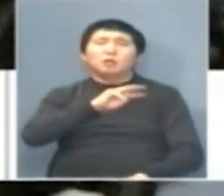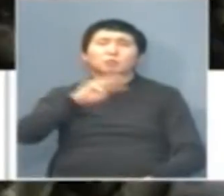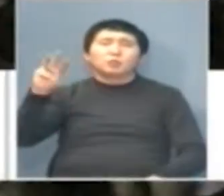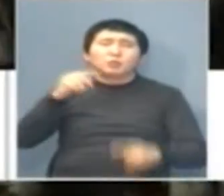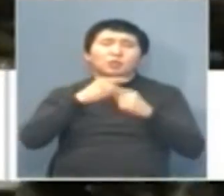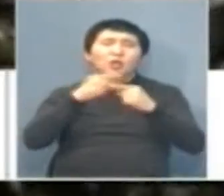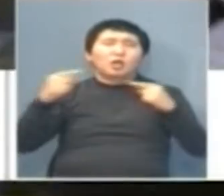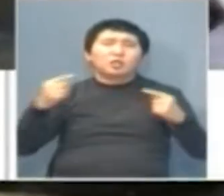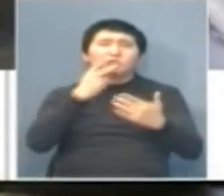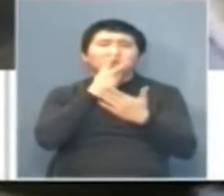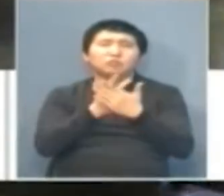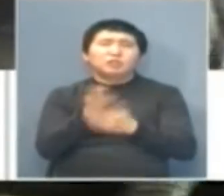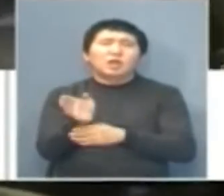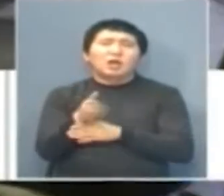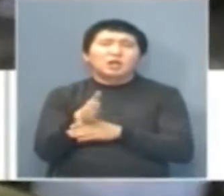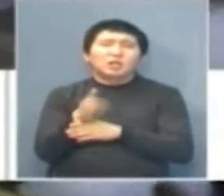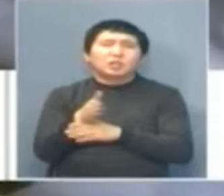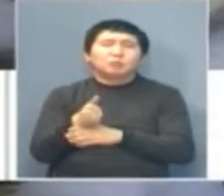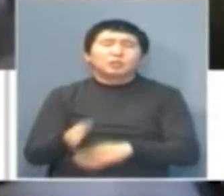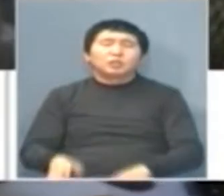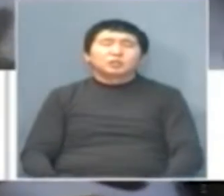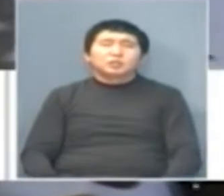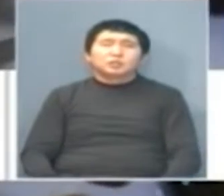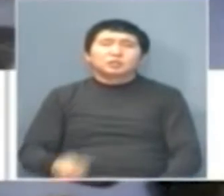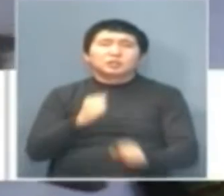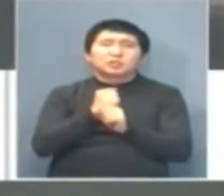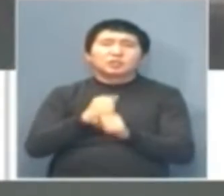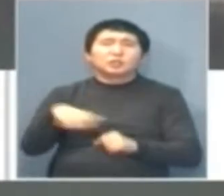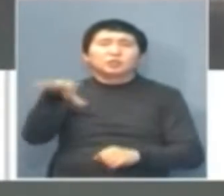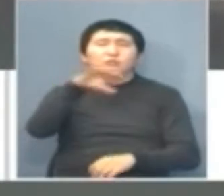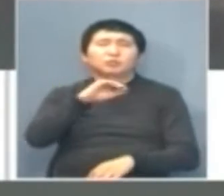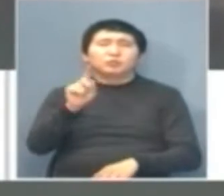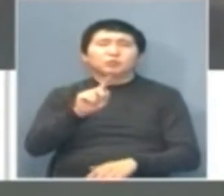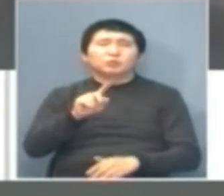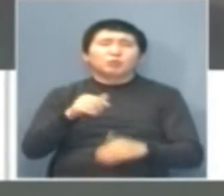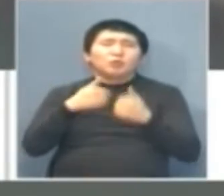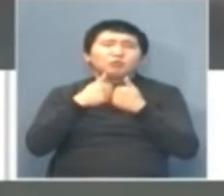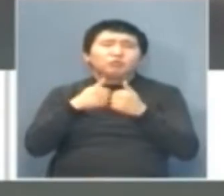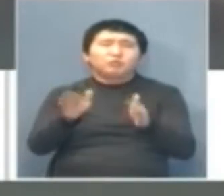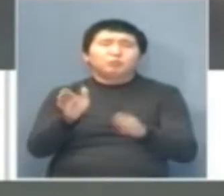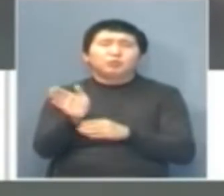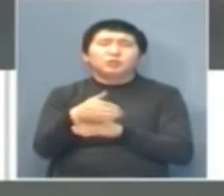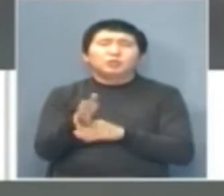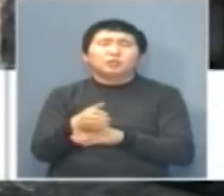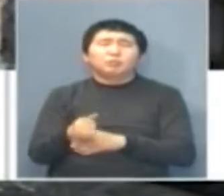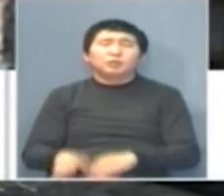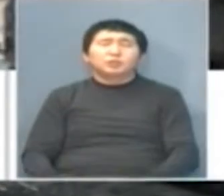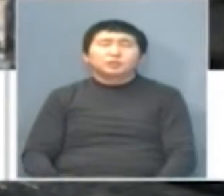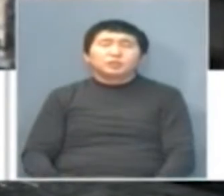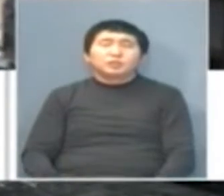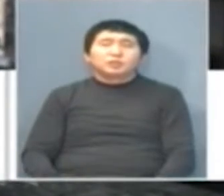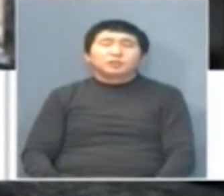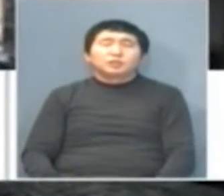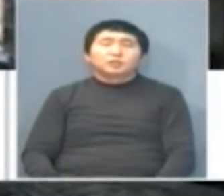рыб. Специализированное производство делает все, чтобы реализовать очередной запуск мальков в бухтарминское водохранилище.